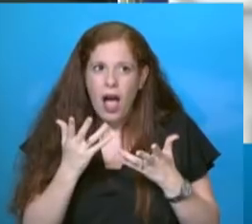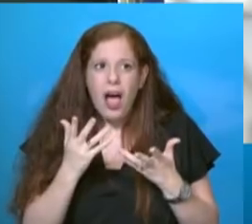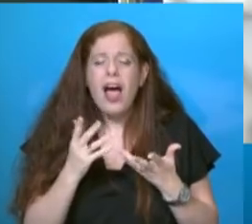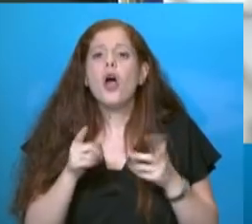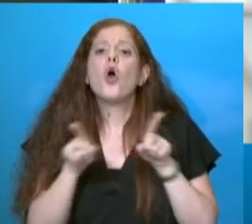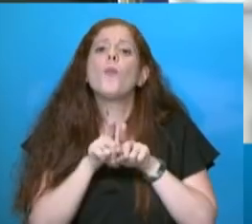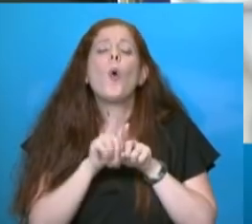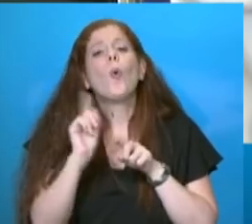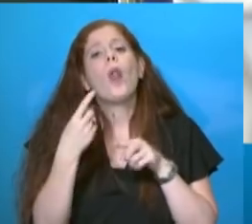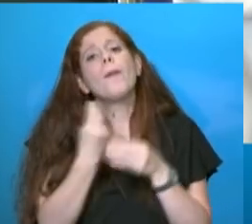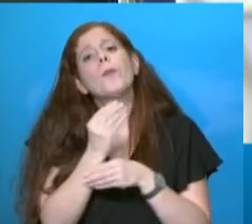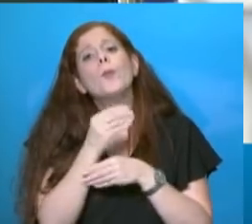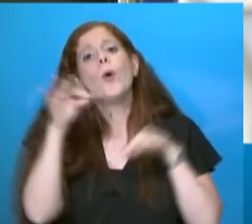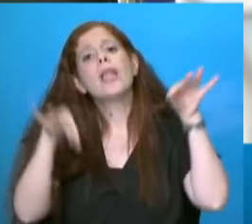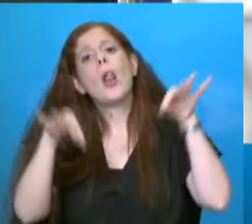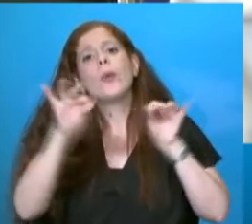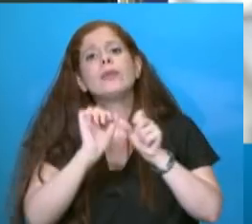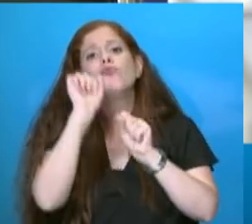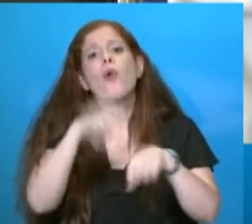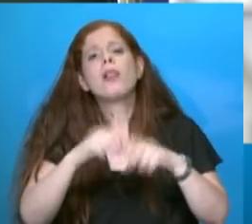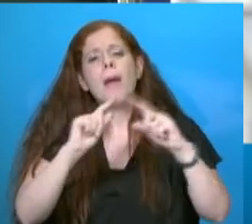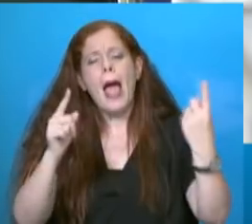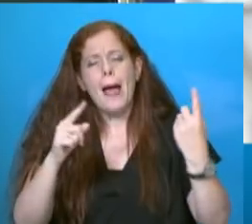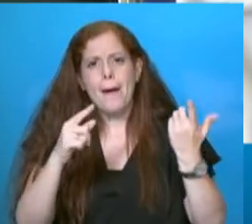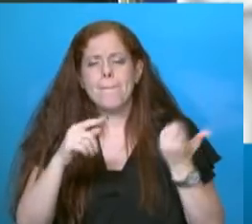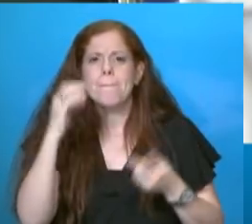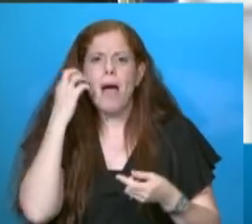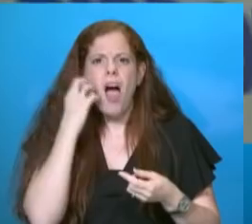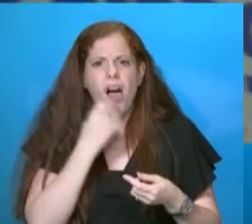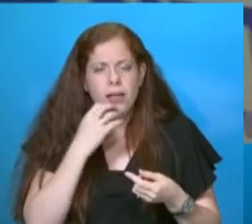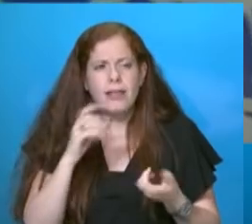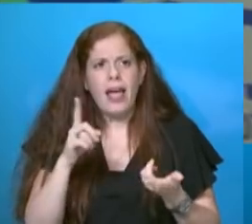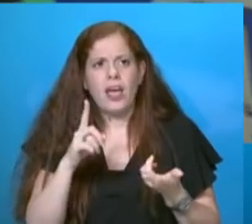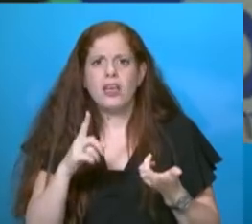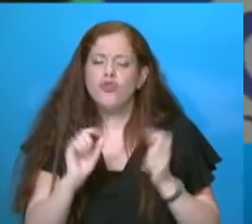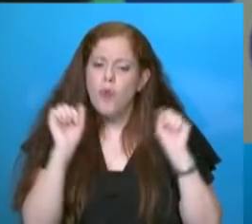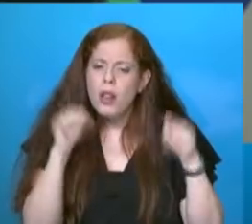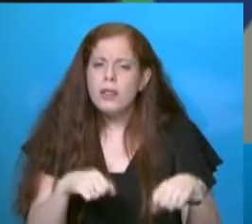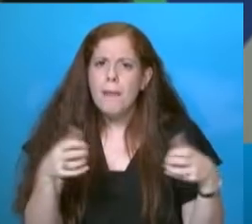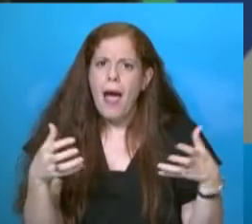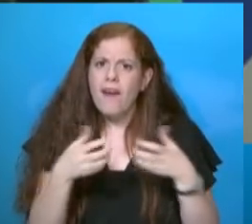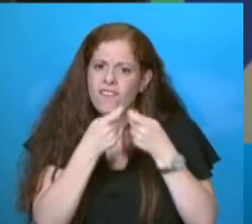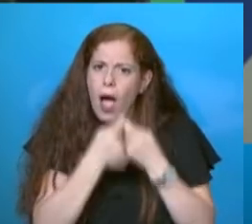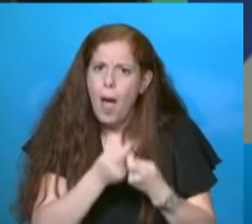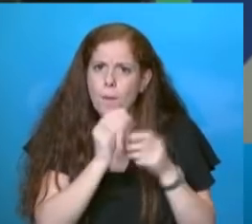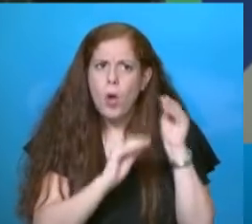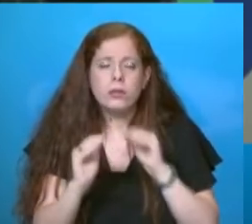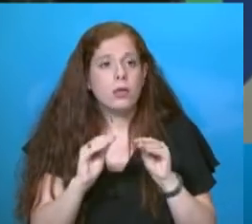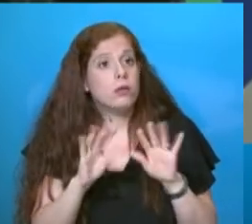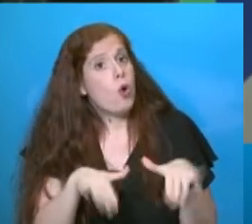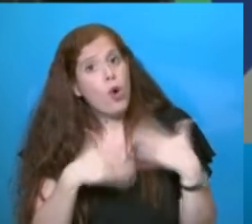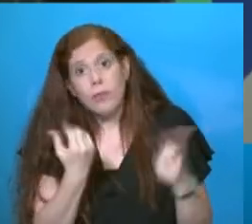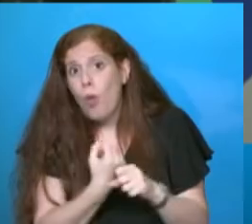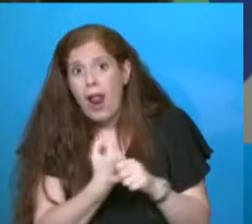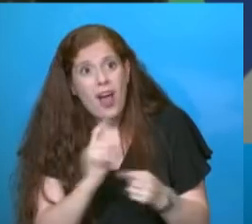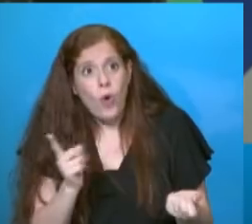דרעי והרבנים שלו הקיצוניים שולטים פה בחברי המועצה. הם לא נותנים לו לעבוד לראש העיר, הוא רוצה לסדר את